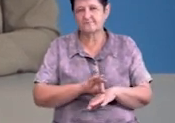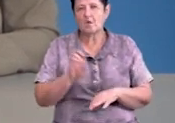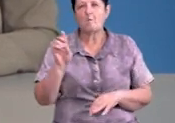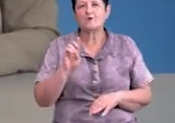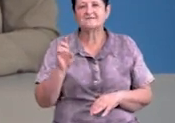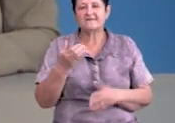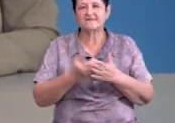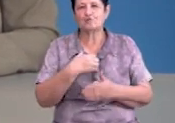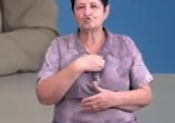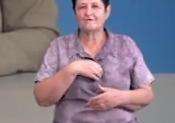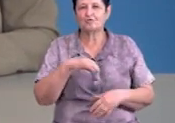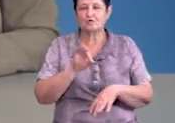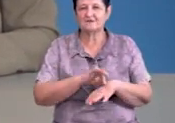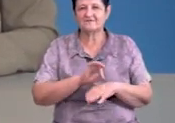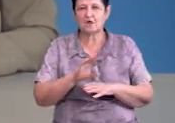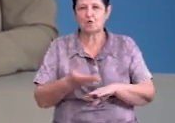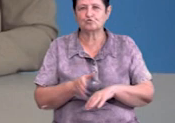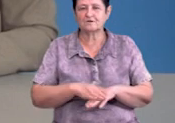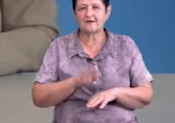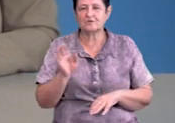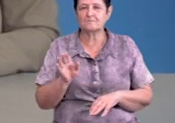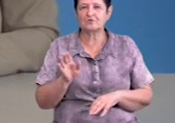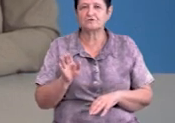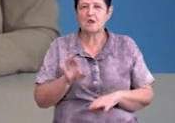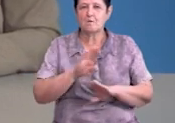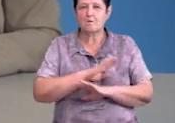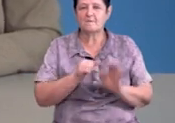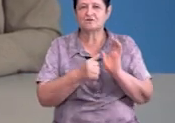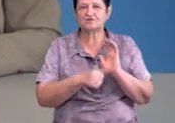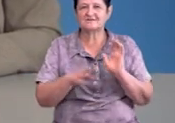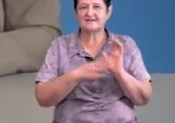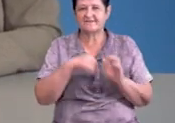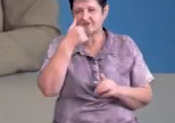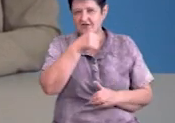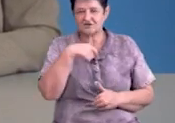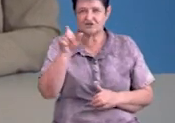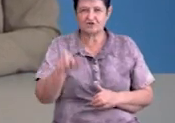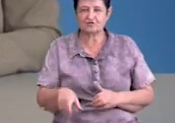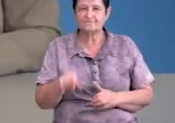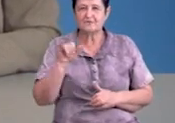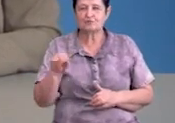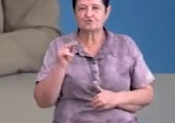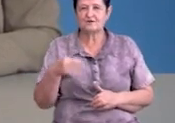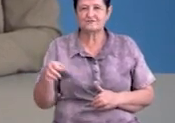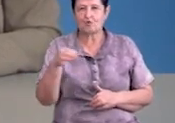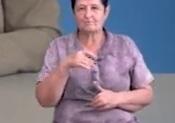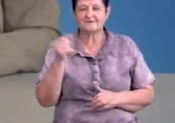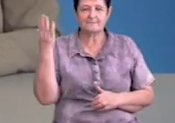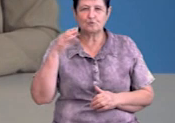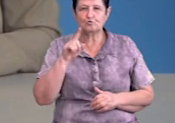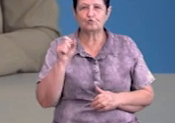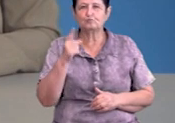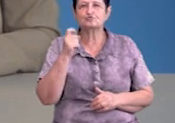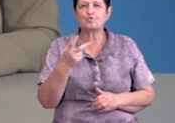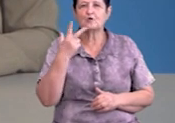основного захворювання, яке ускладнилося коронавірусом, помер 69-річний чоловік. У Чернігівській області за минулу добу 103